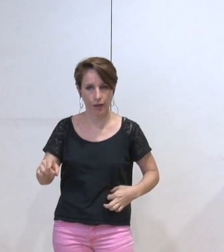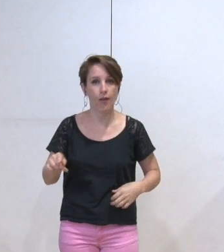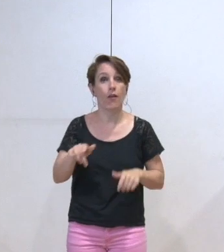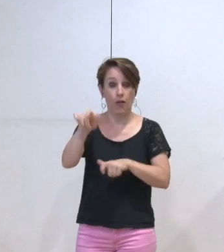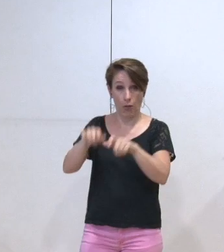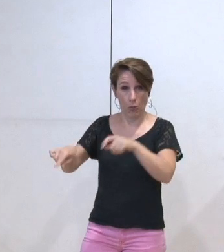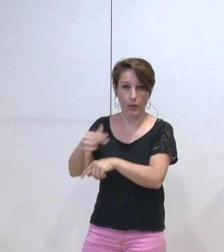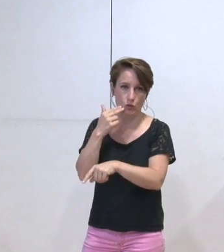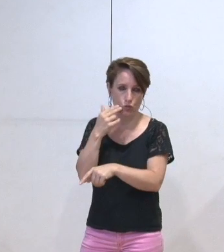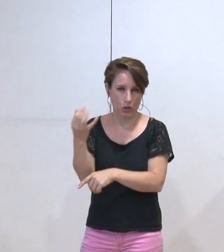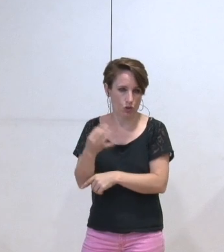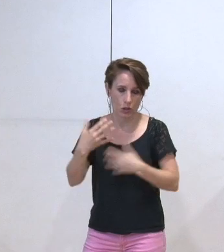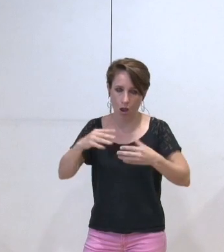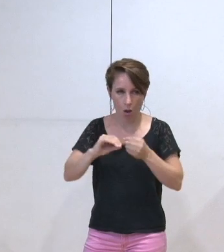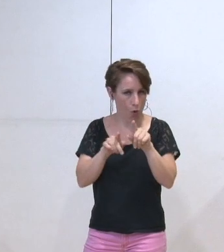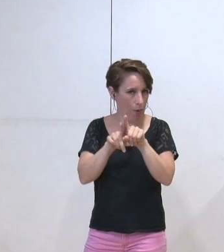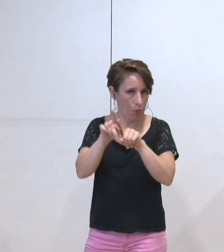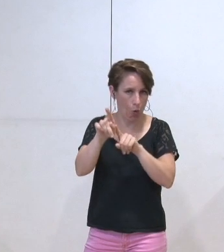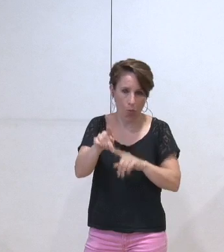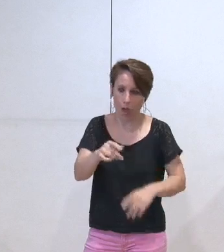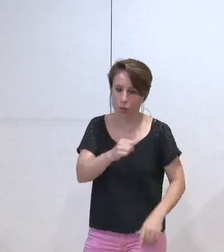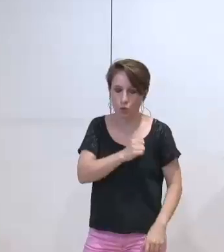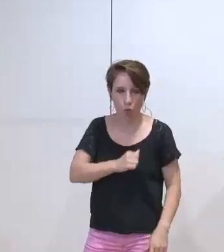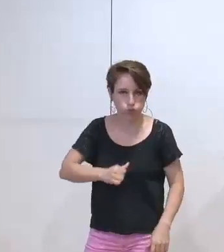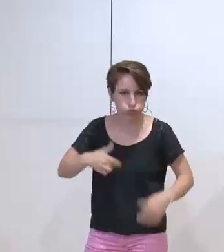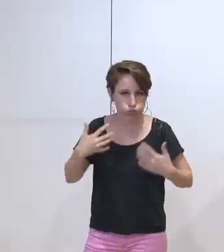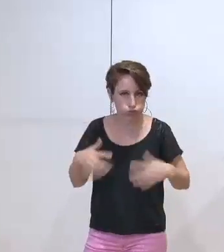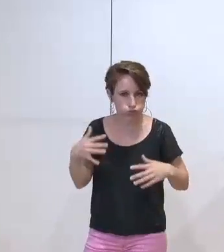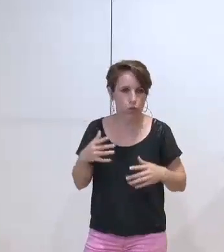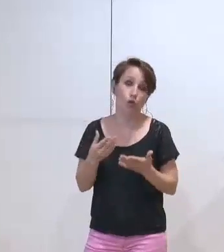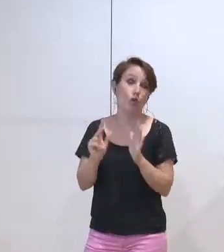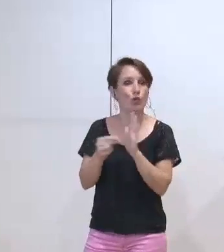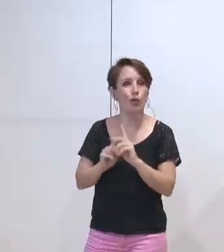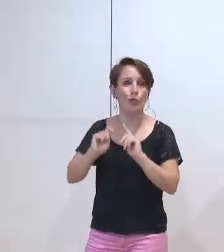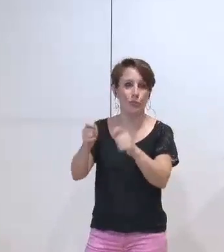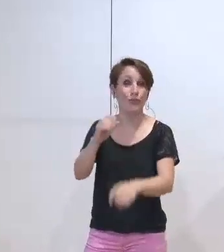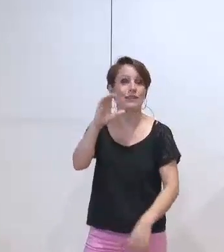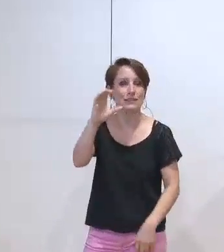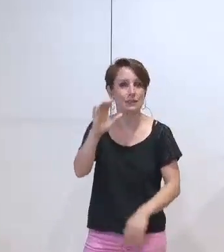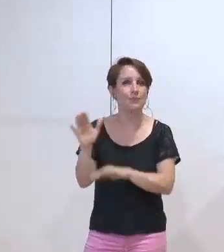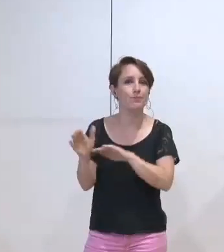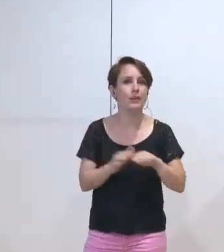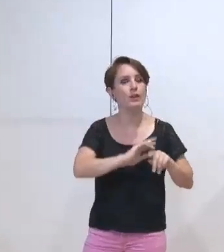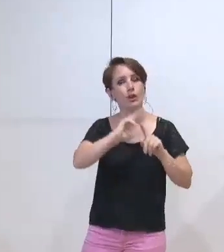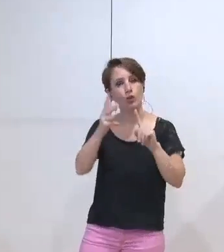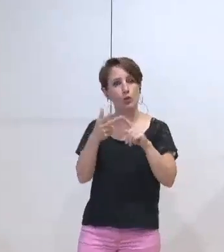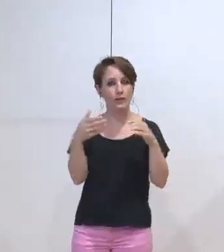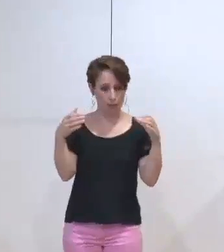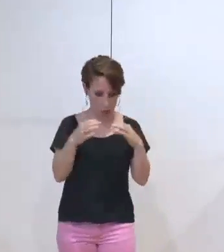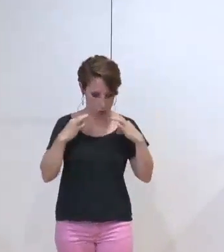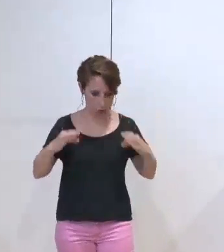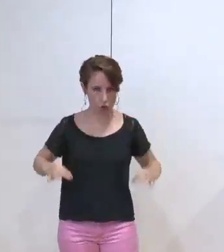problèmes de confort thermique c'est aussi note C et la dernière école donc c'est l'école de le groupe scolaire pein